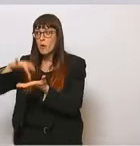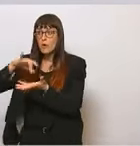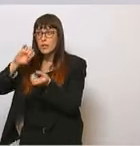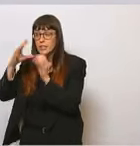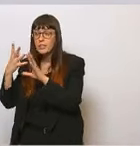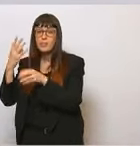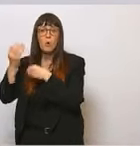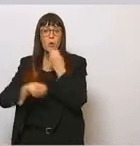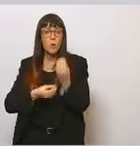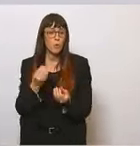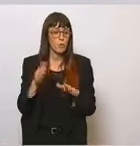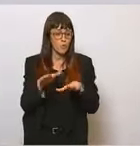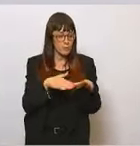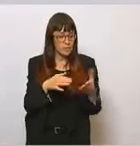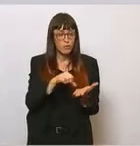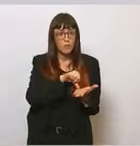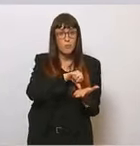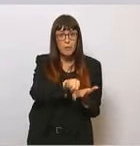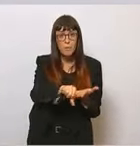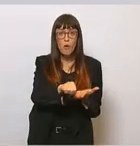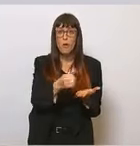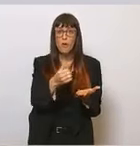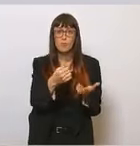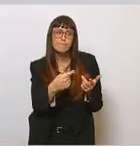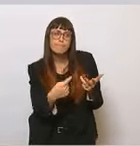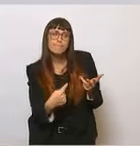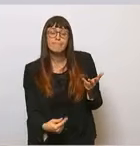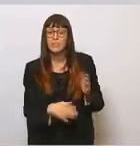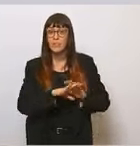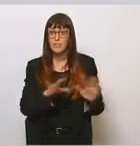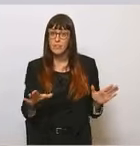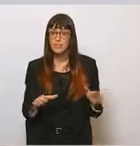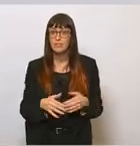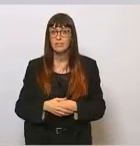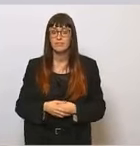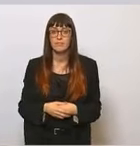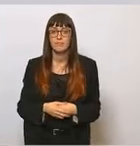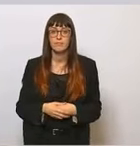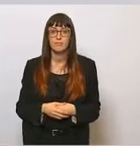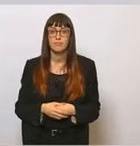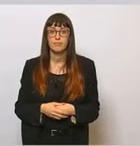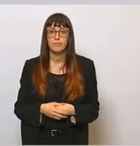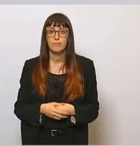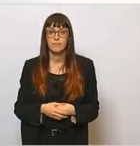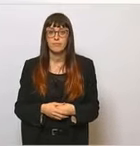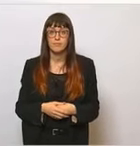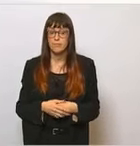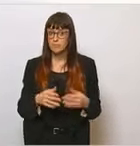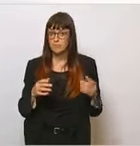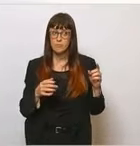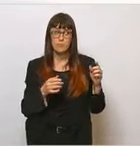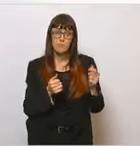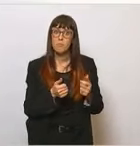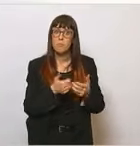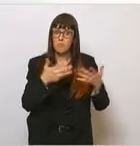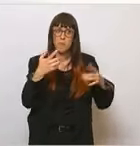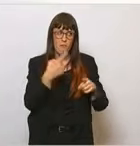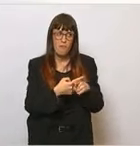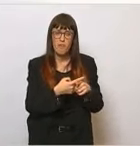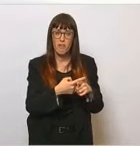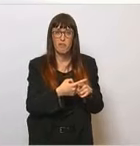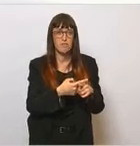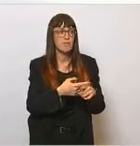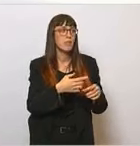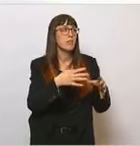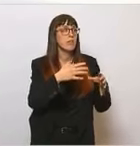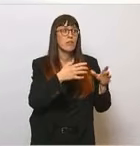de paiement alternative à l'avenir. Nous avons vu à de nombreuses reprises des entreprises comme Apple se sentir au-dessus des